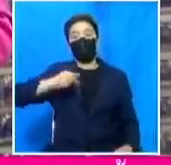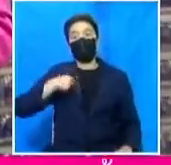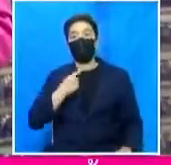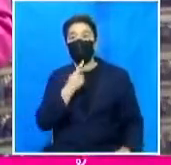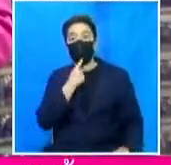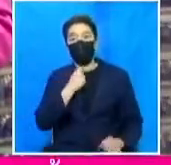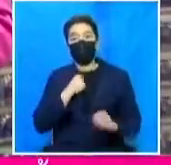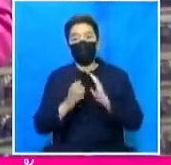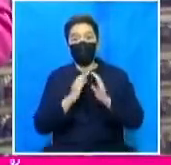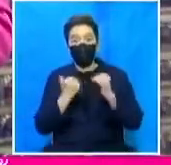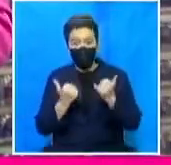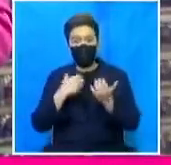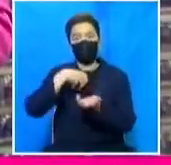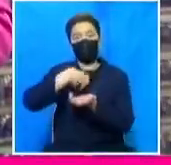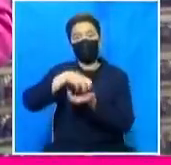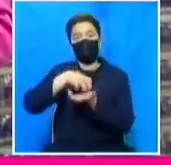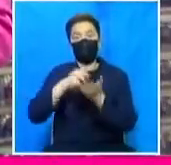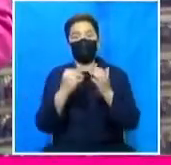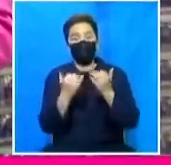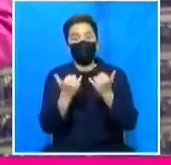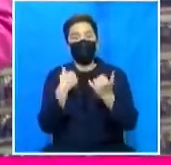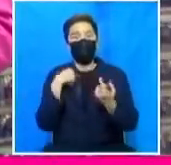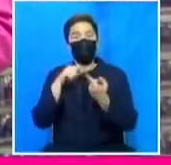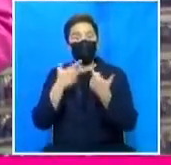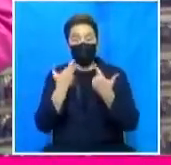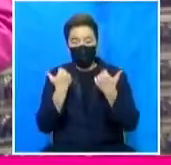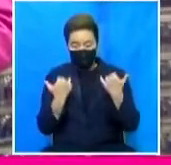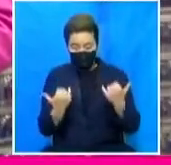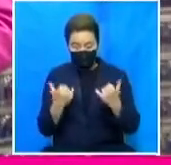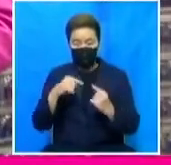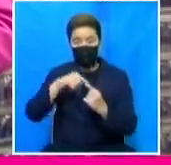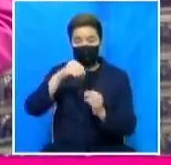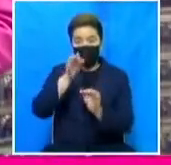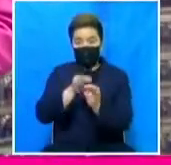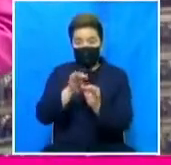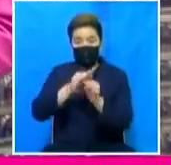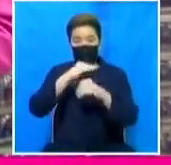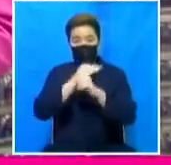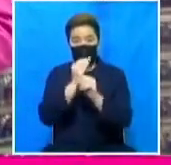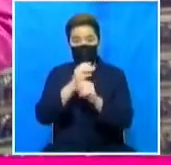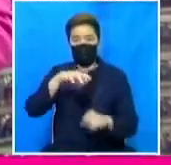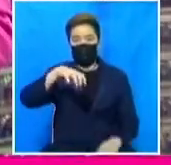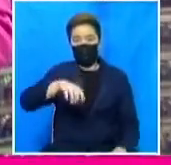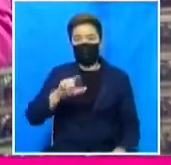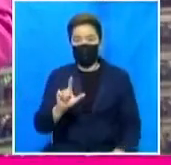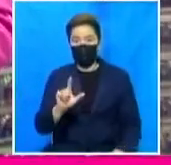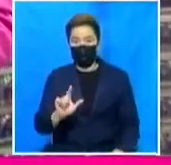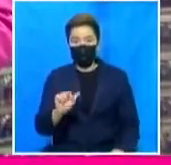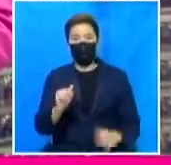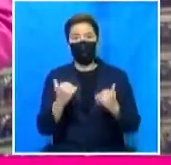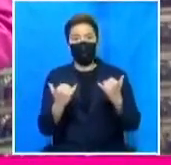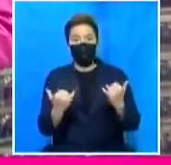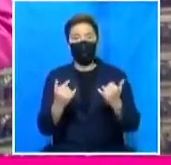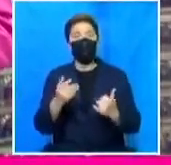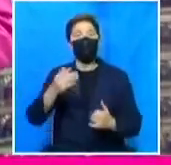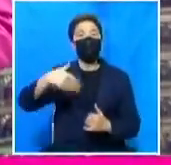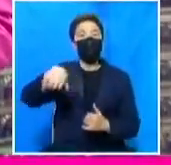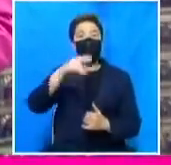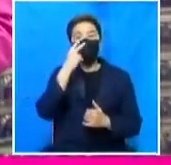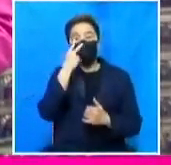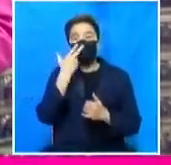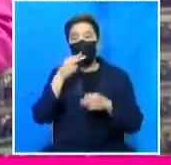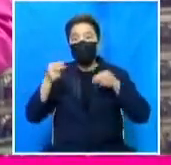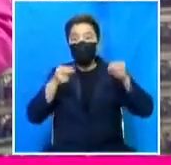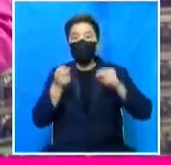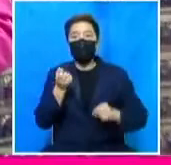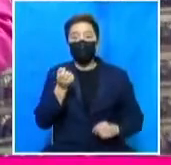รชนะเกียรติล่ามภาษามือค่ะทำการออกรางวัลจากธนาคารออมสินสำนักงานใหญ่นะคะ คุณผู้ชมสามารถรับชมการถ่าย